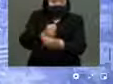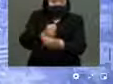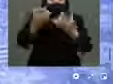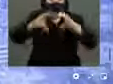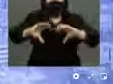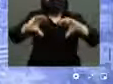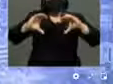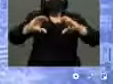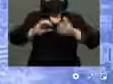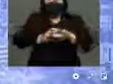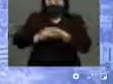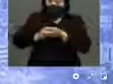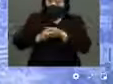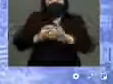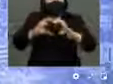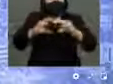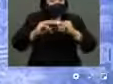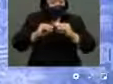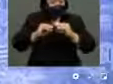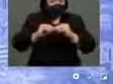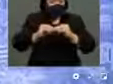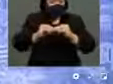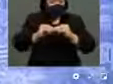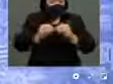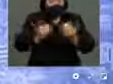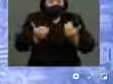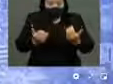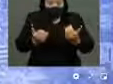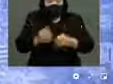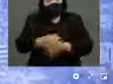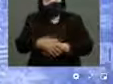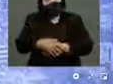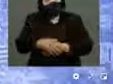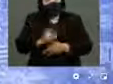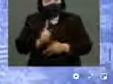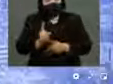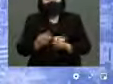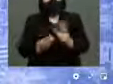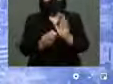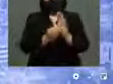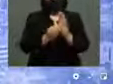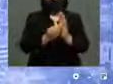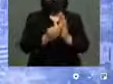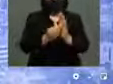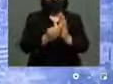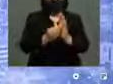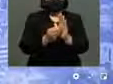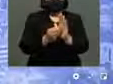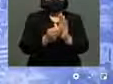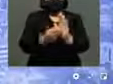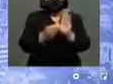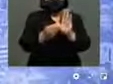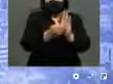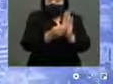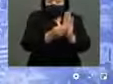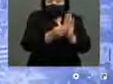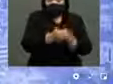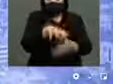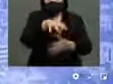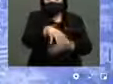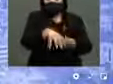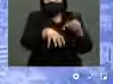ที่ร่วมประชุมกันเพ่งเป้าไปที่กรุงเทพมหานครนะครับทางส่วนของท